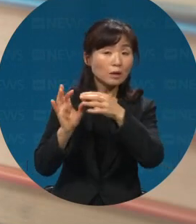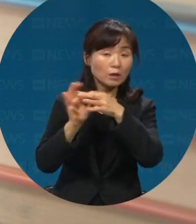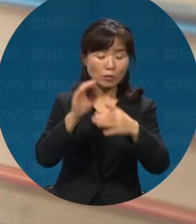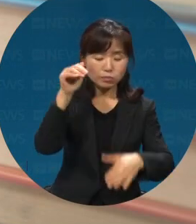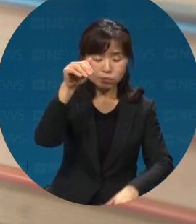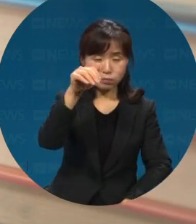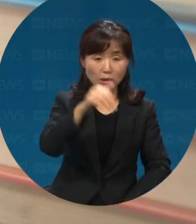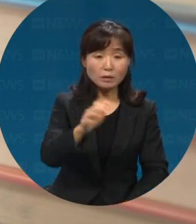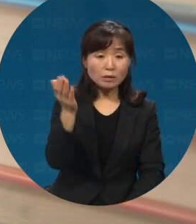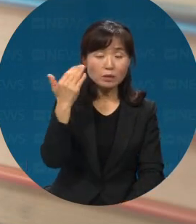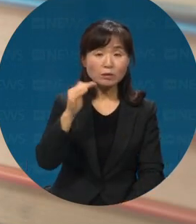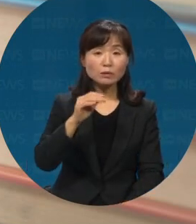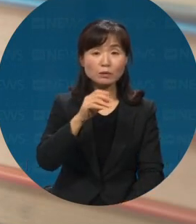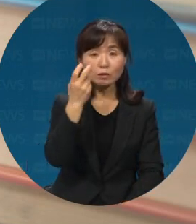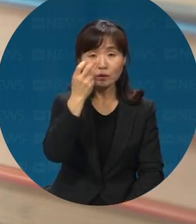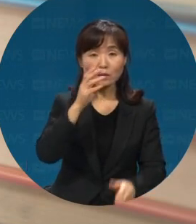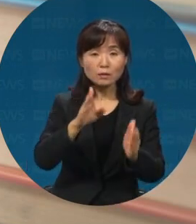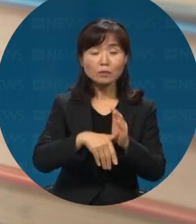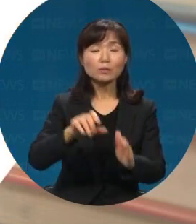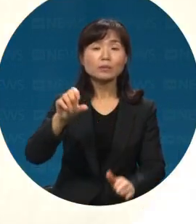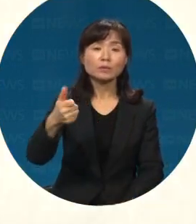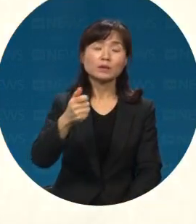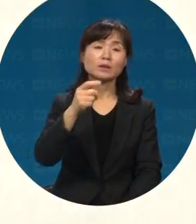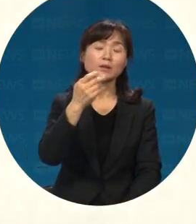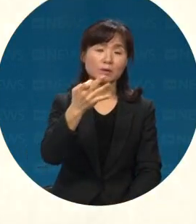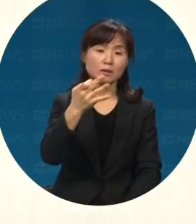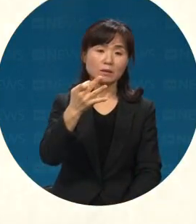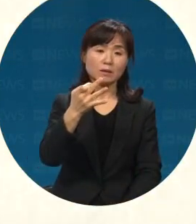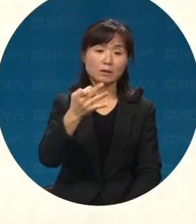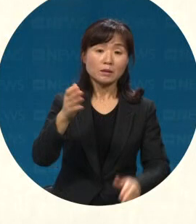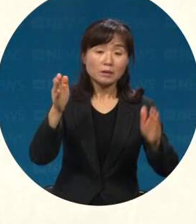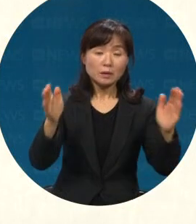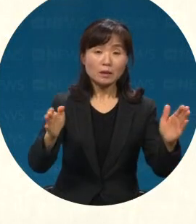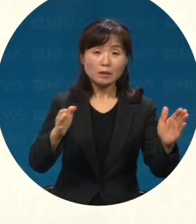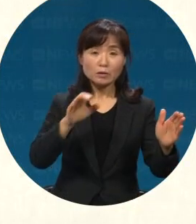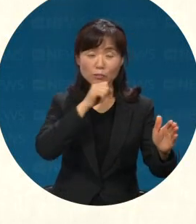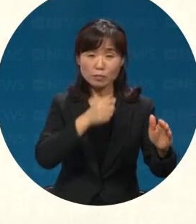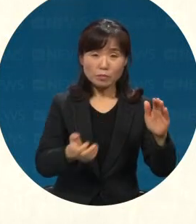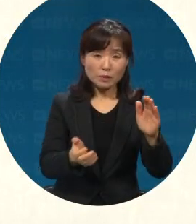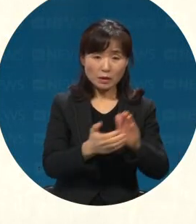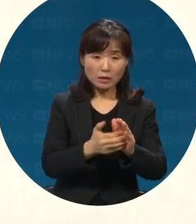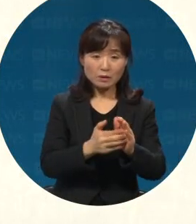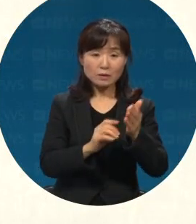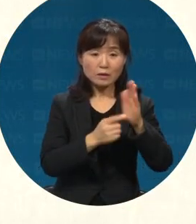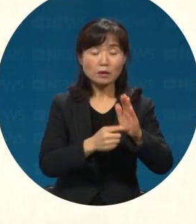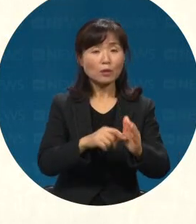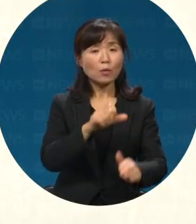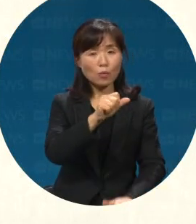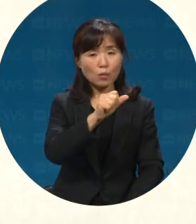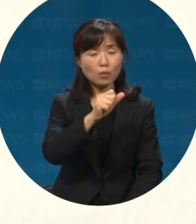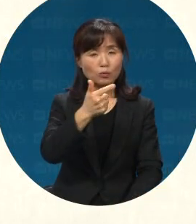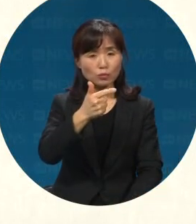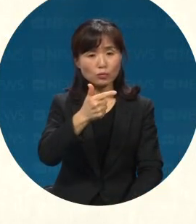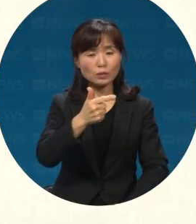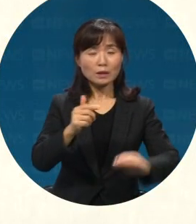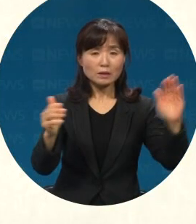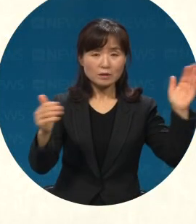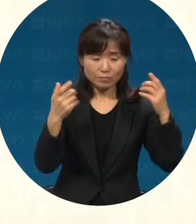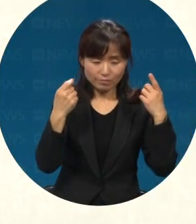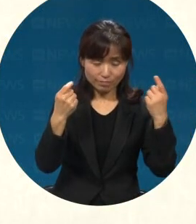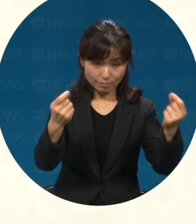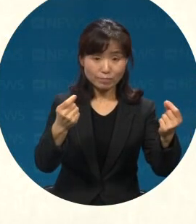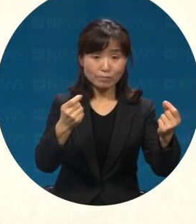조사에선 514점에 그쳤습니다이 기간 높은 성취를 나타내는 5 6수준 학생 비율은 변화가 거의